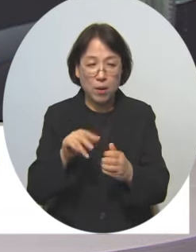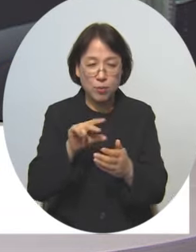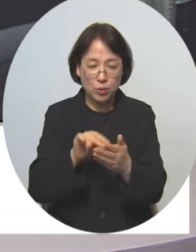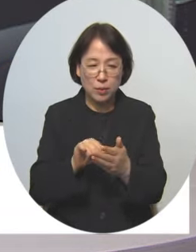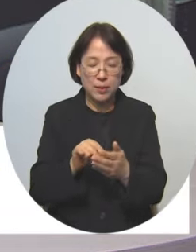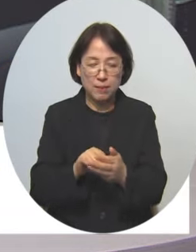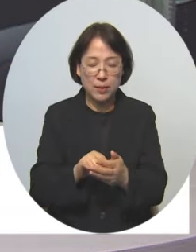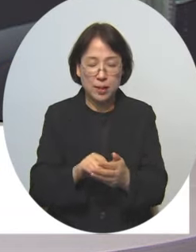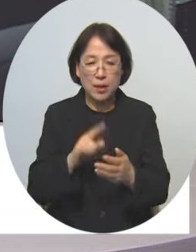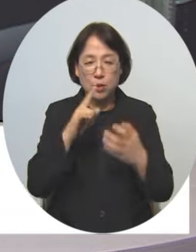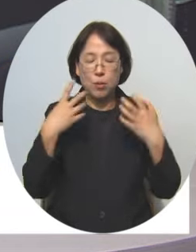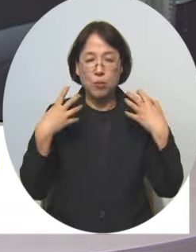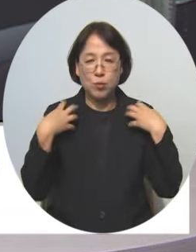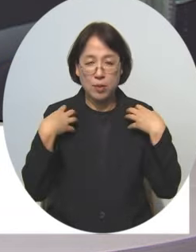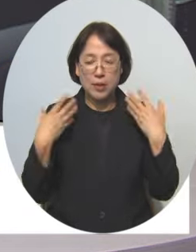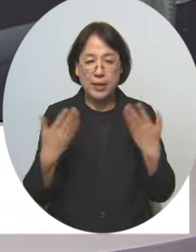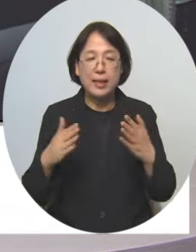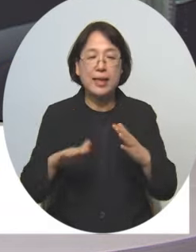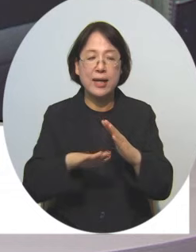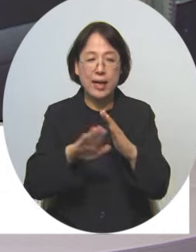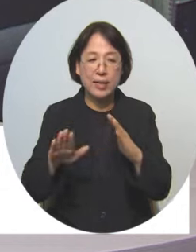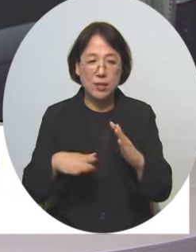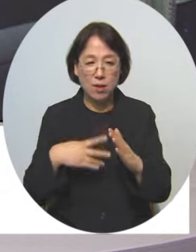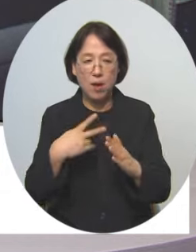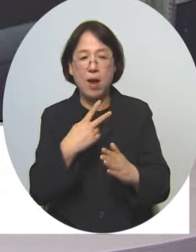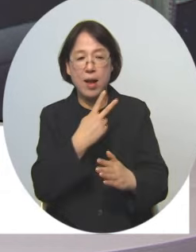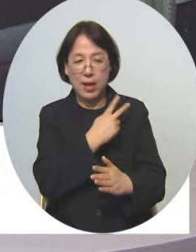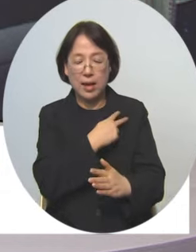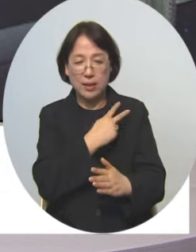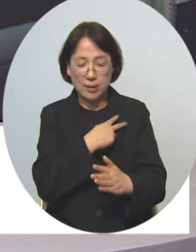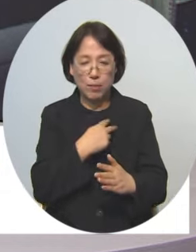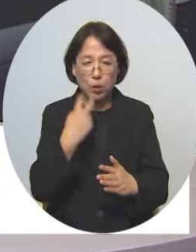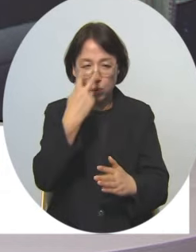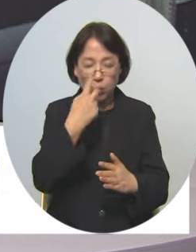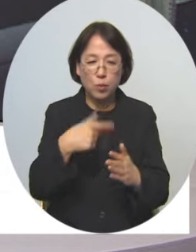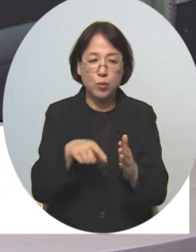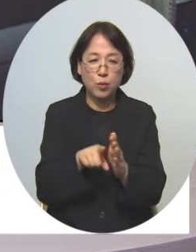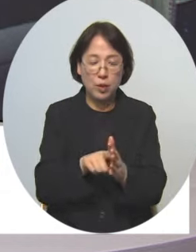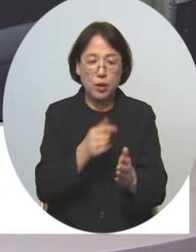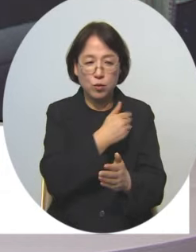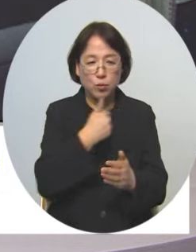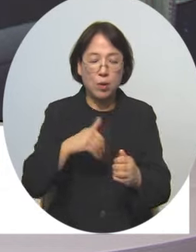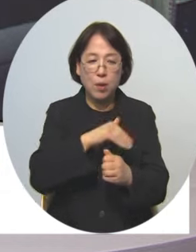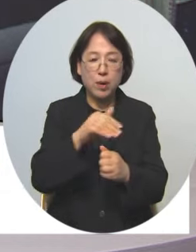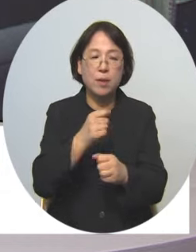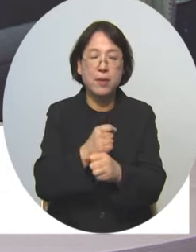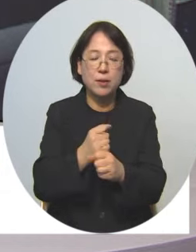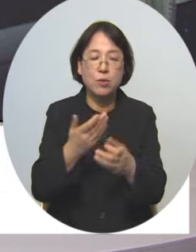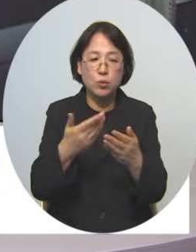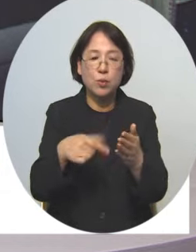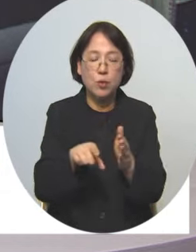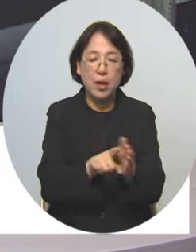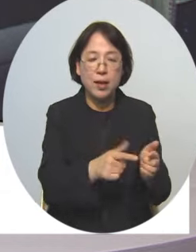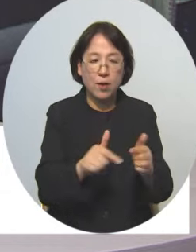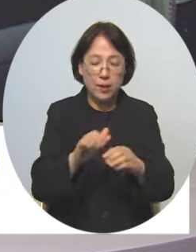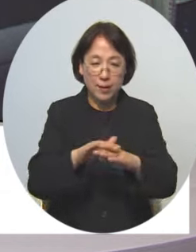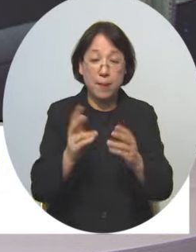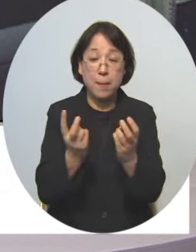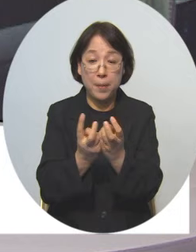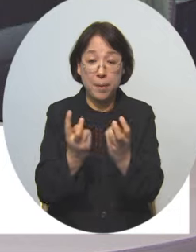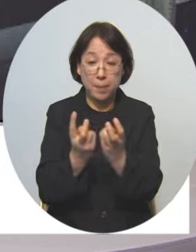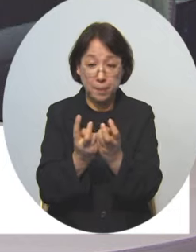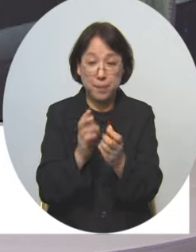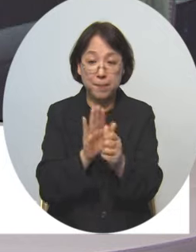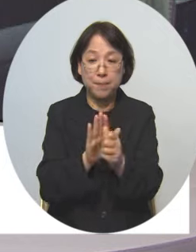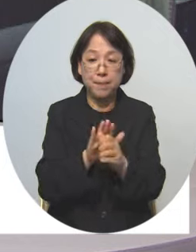정부가 일가정의 양립과 돌봄을 위한 충분한 환경을 만들어주기 위해서 다방면의 대책을 마련하기로 했습니다.